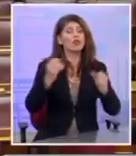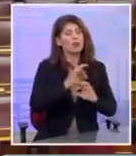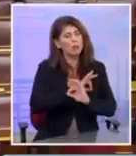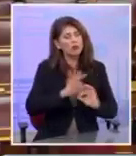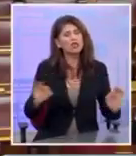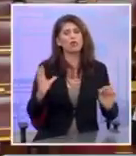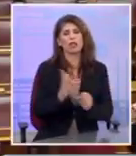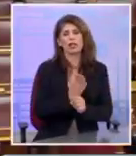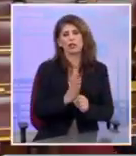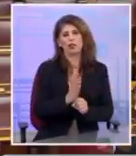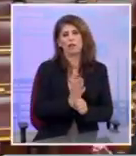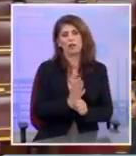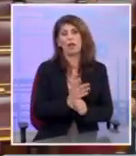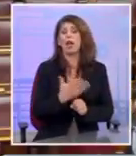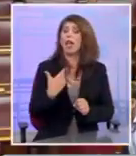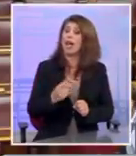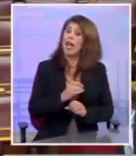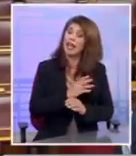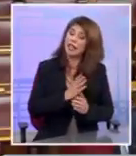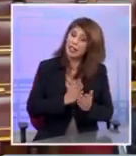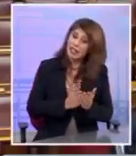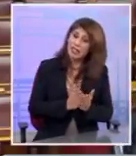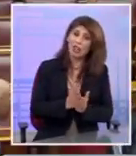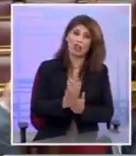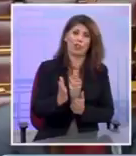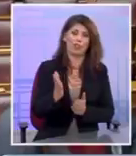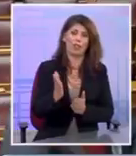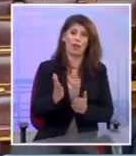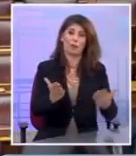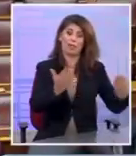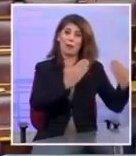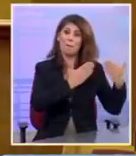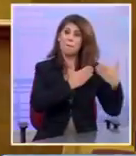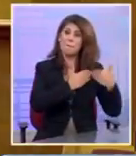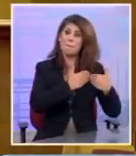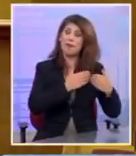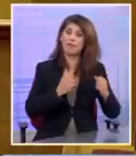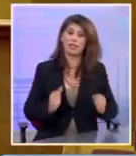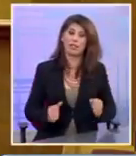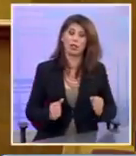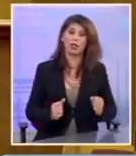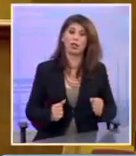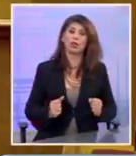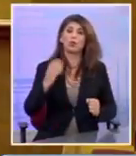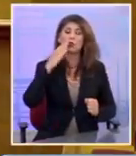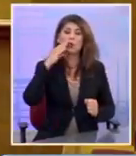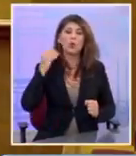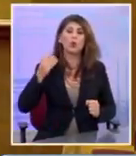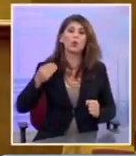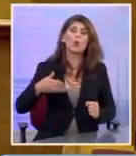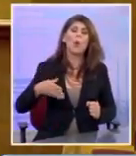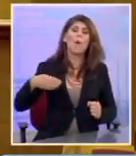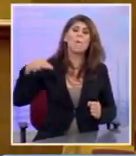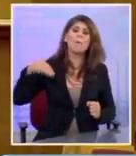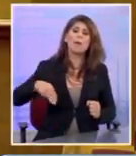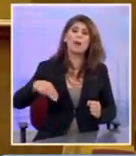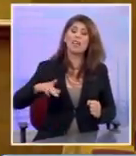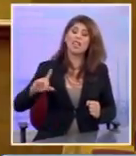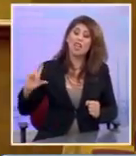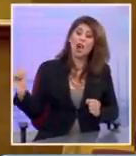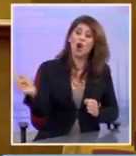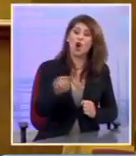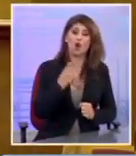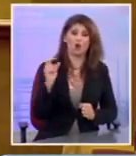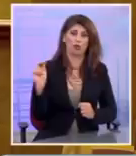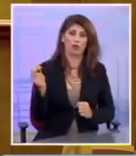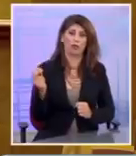καταστροφή. Έχει δικαιωθεί τέλος από την υπεύθυνη στάση του Βαγγέλη Μεϊμαράκη, αλλά και όλων των βουλευτών της, όταν